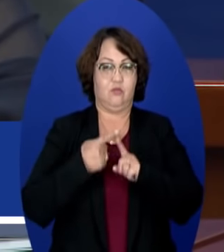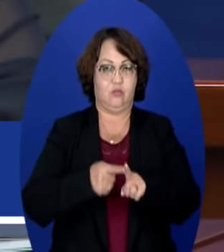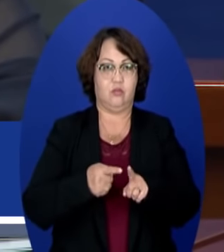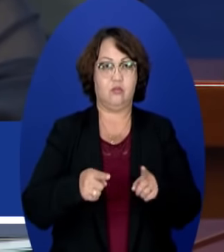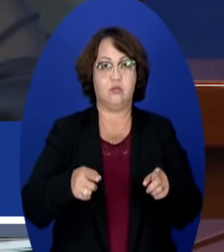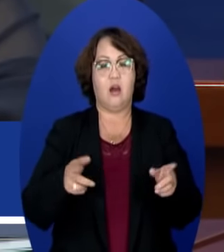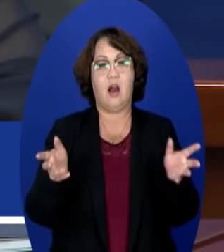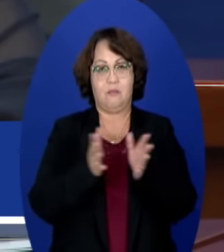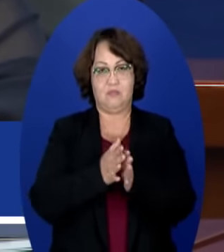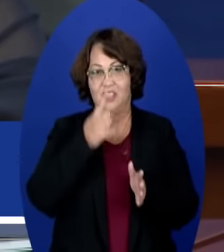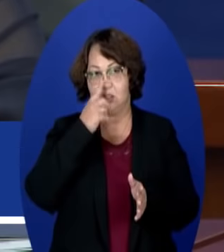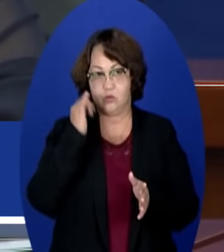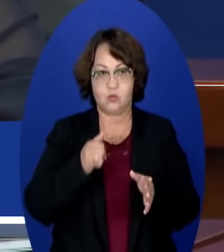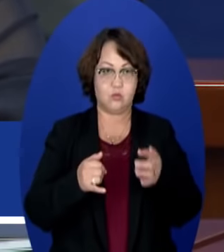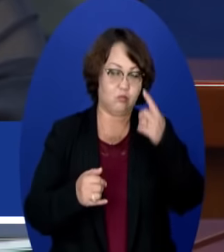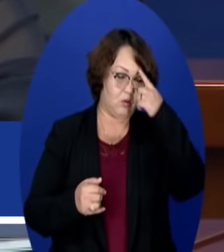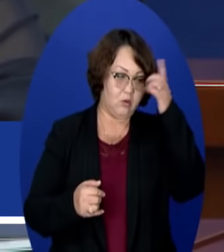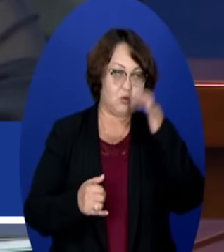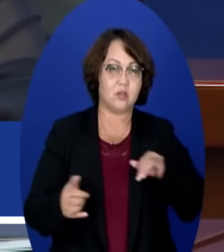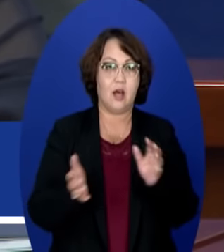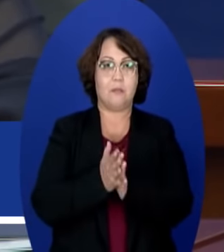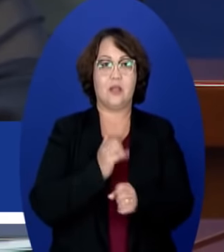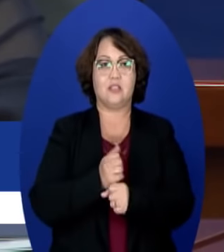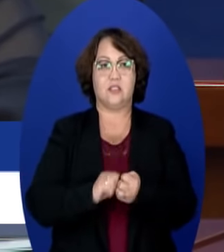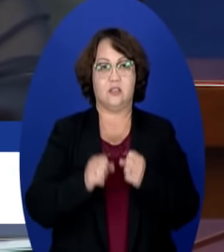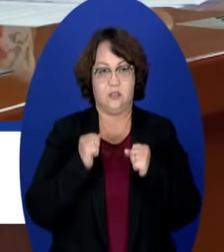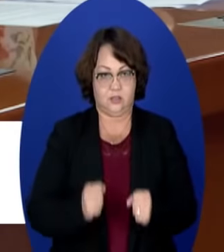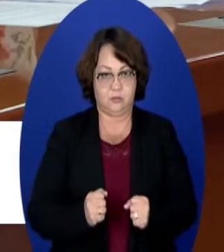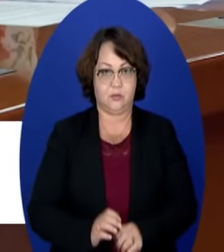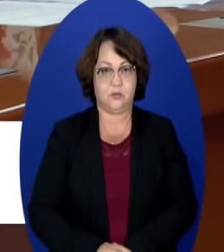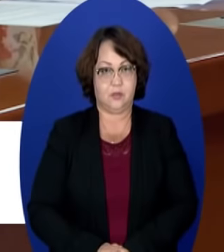талын хамтарсан хүчин чармаалт байгаамаа гэдгийг тэмдэглэж хэлээ.